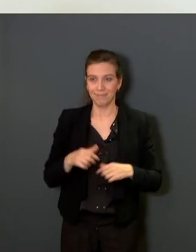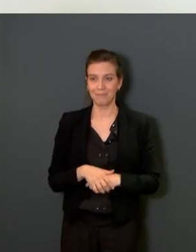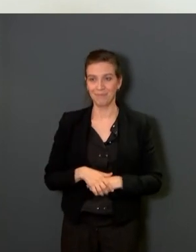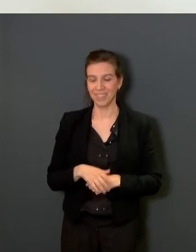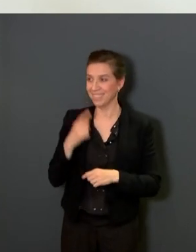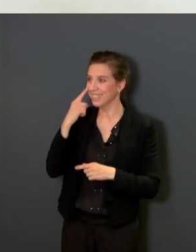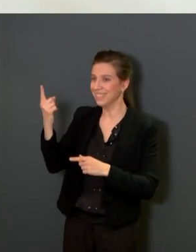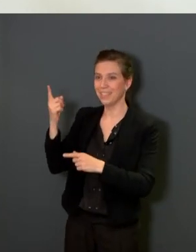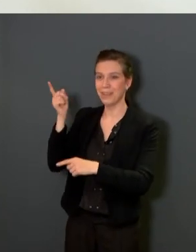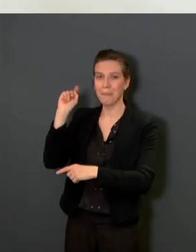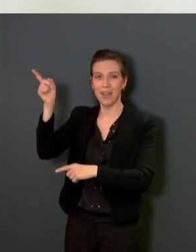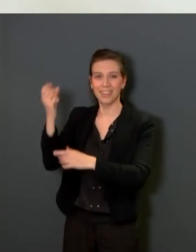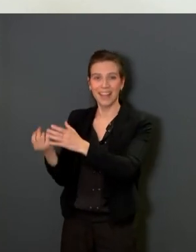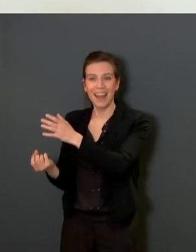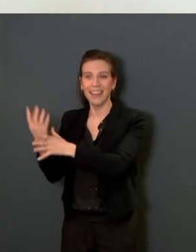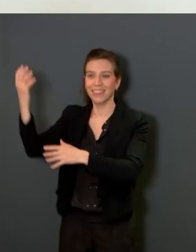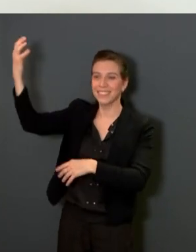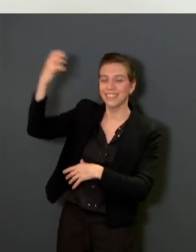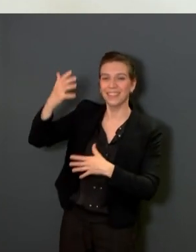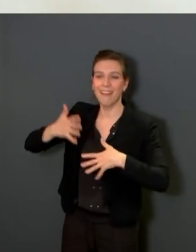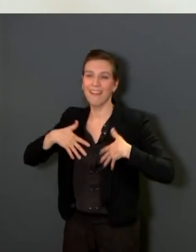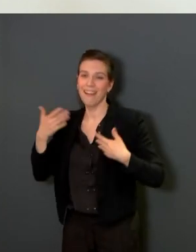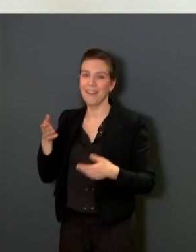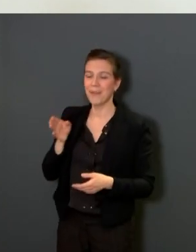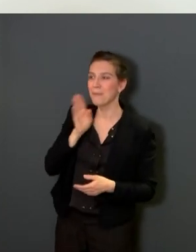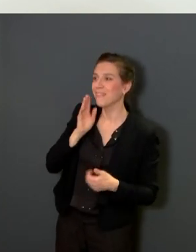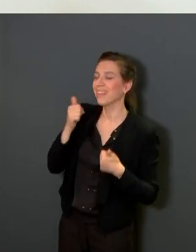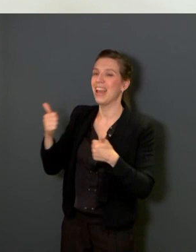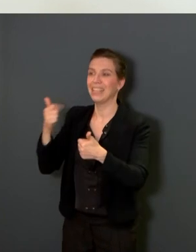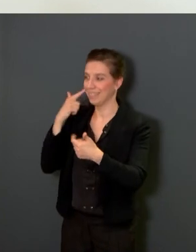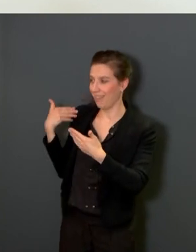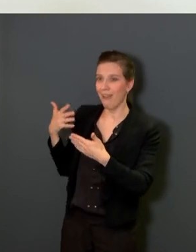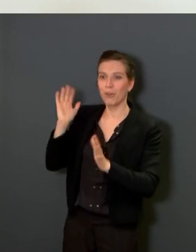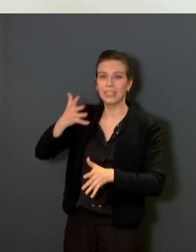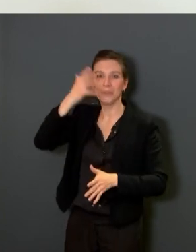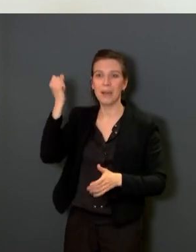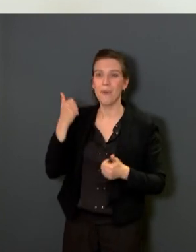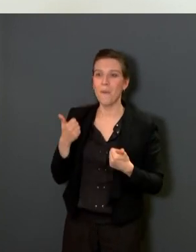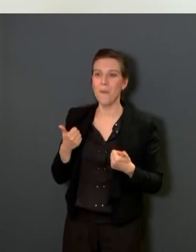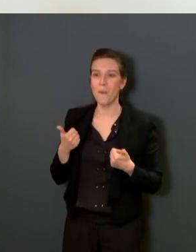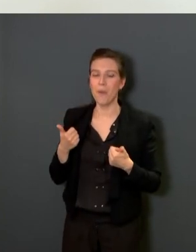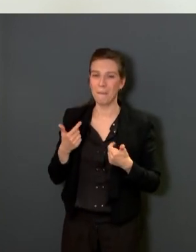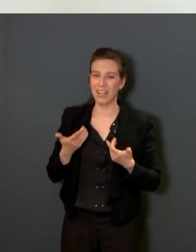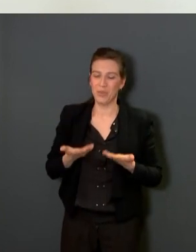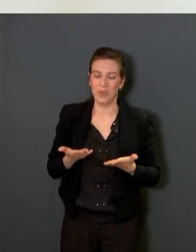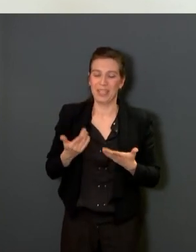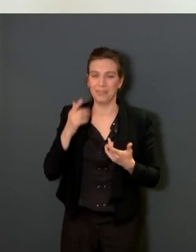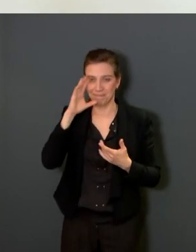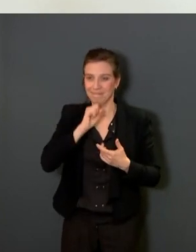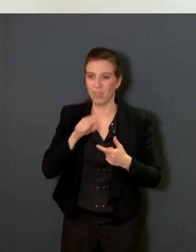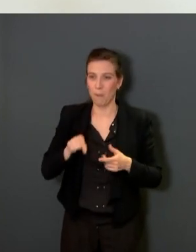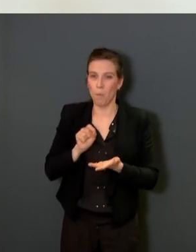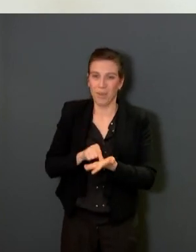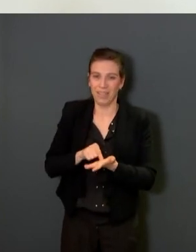lente die we nu geroken hebben. Maar dit is een delicaat moment. En alsjeblieft, wees extra voorzichtig. Het feit dat